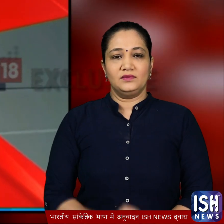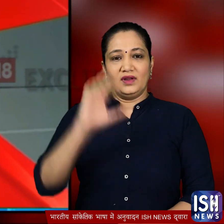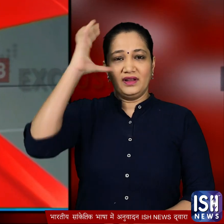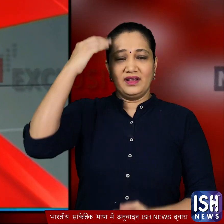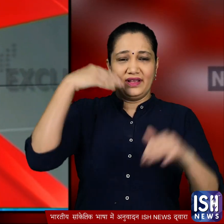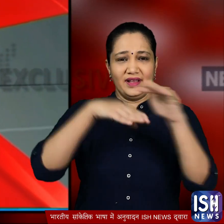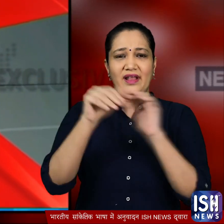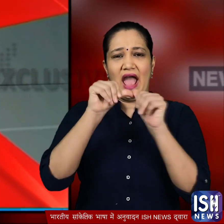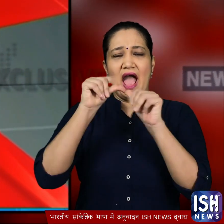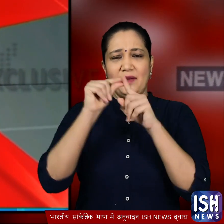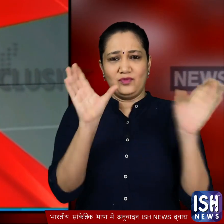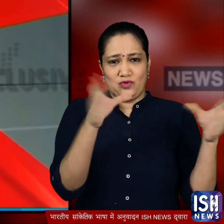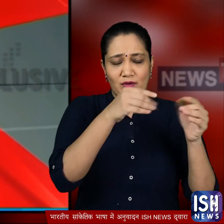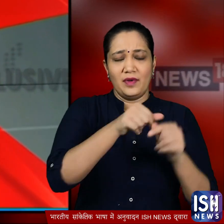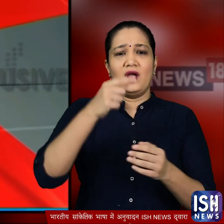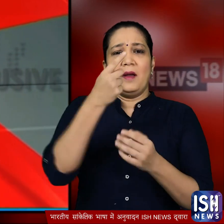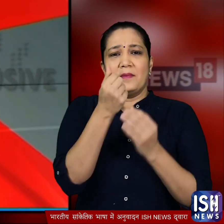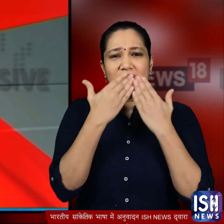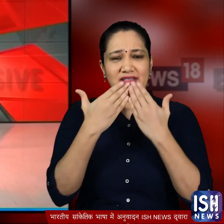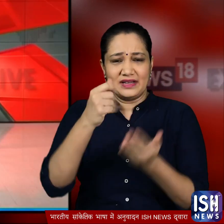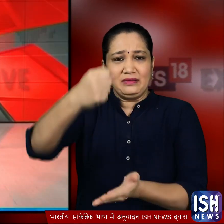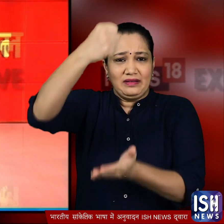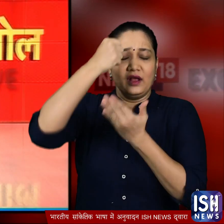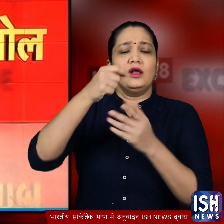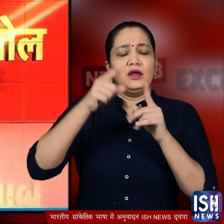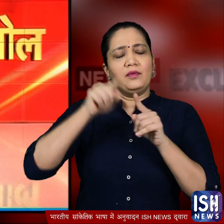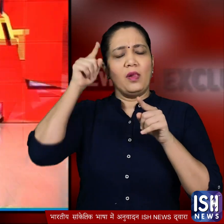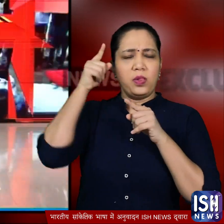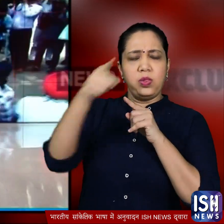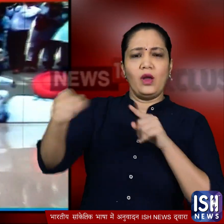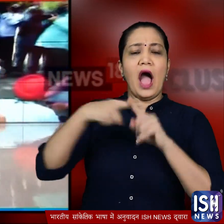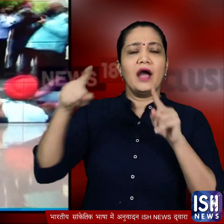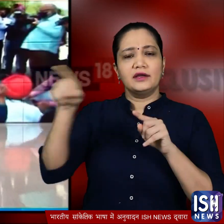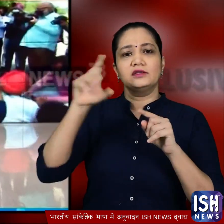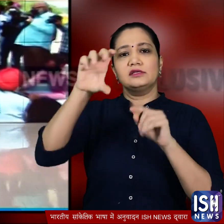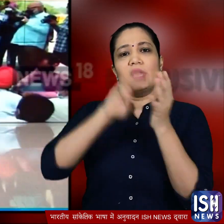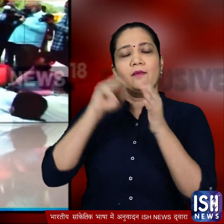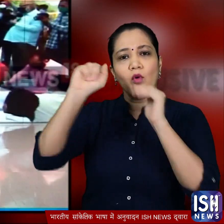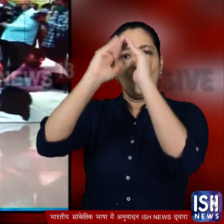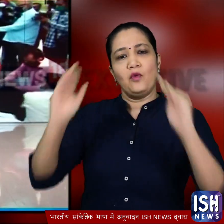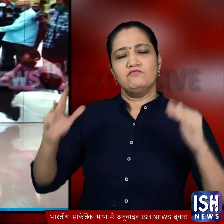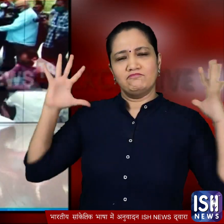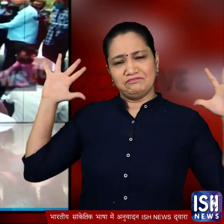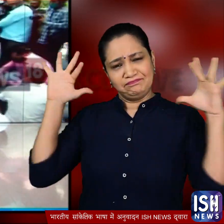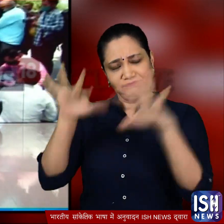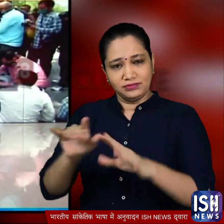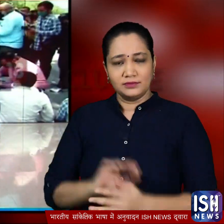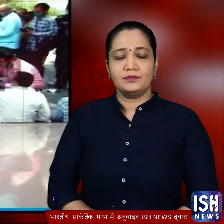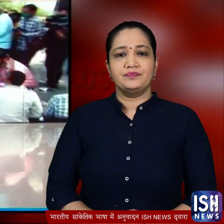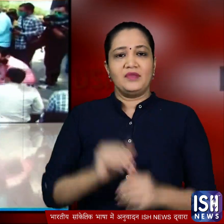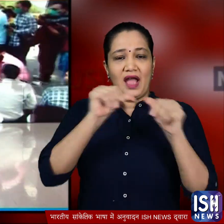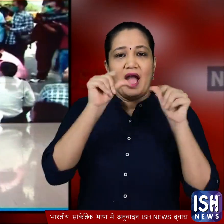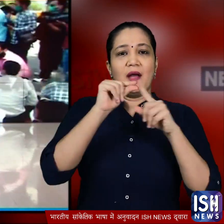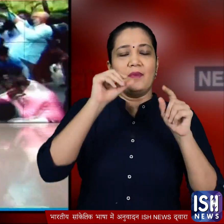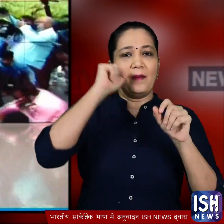चंडीगढ़ में आम आदमी पार्टी ने स्कॉलरशिप घोटाले का आरोप लगाकर मुख्यमंत्री कैप्टन अमरिंदर सिंह के आवास का घेराव करने की कोशिश की। इस मुद्दे पर आम आदमी